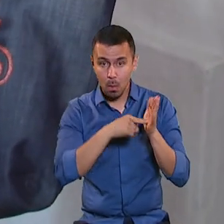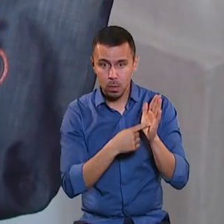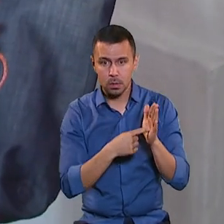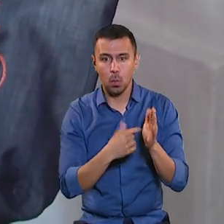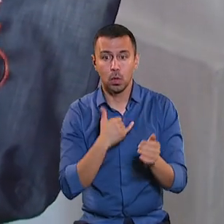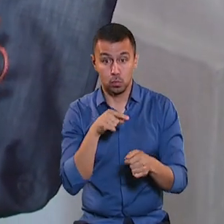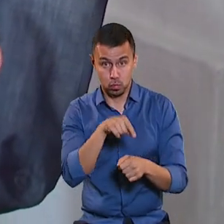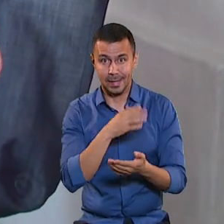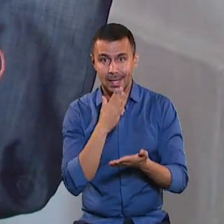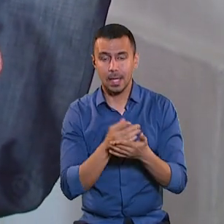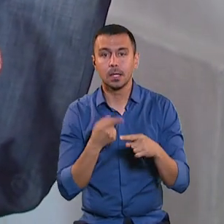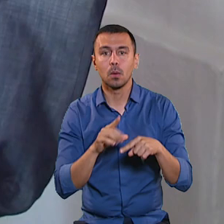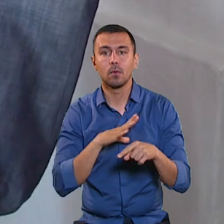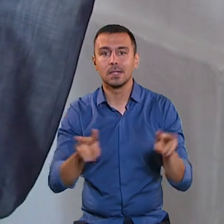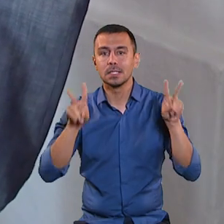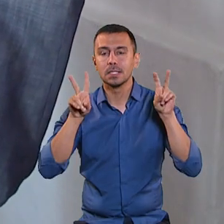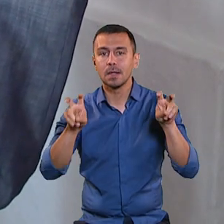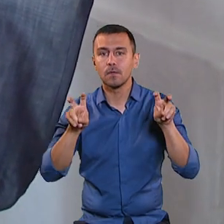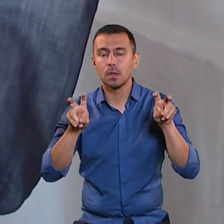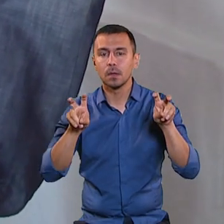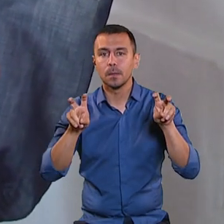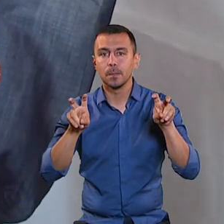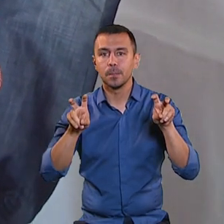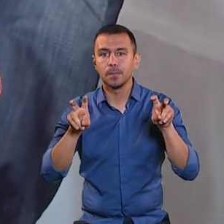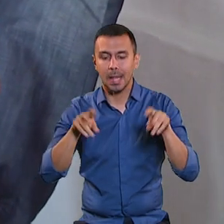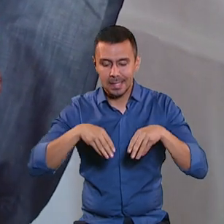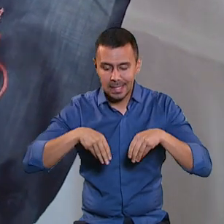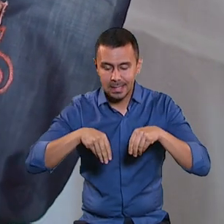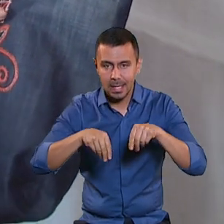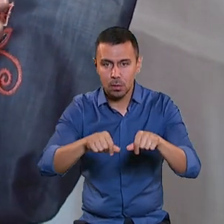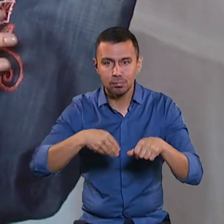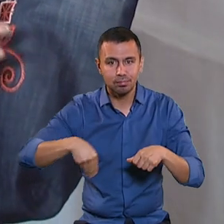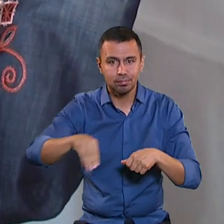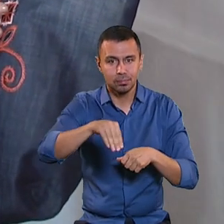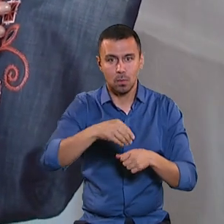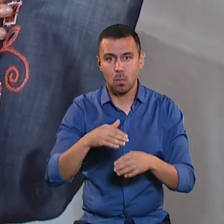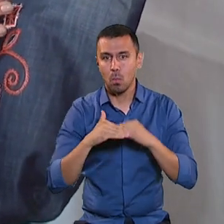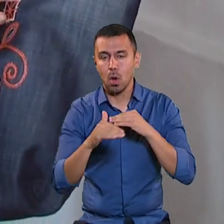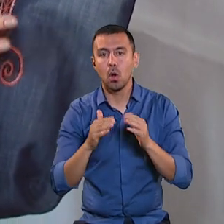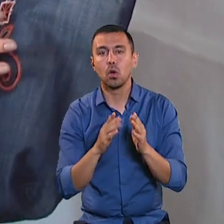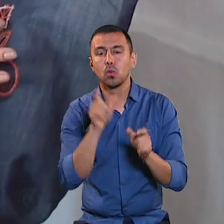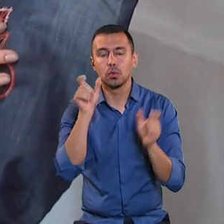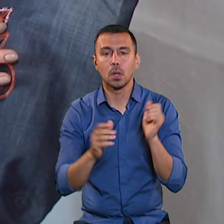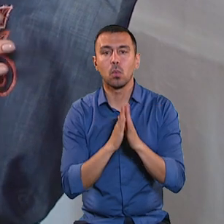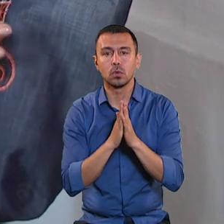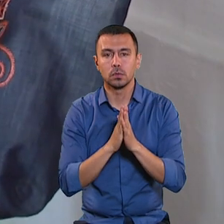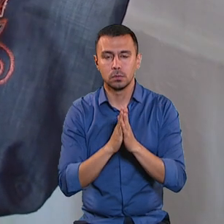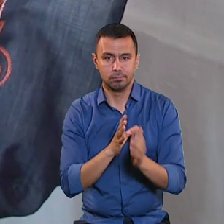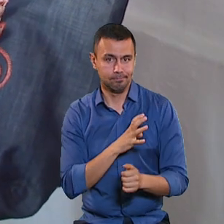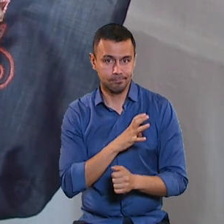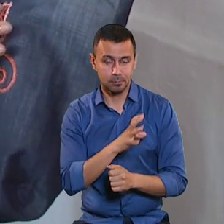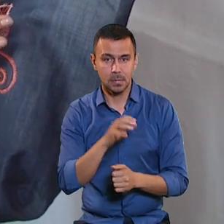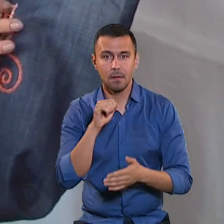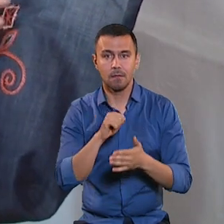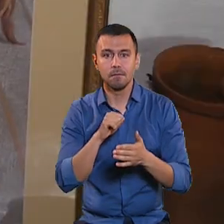в нас вона тут є це був Символ стилізова це символ засіяного поля тобто людина просить того ж самого достатку